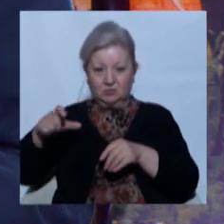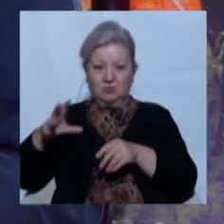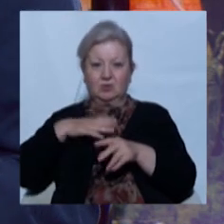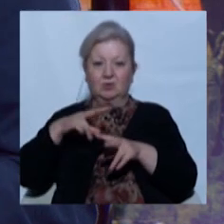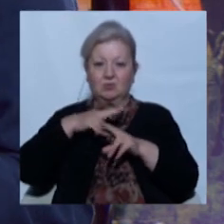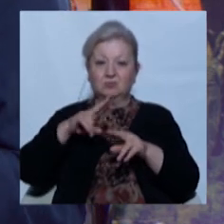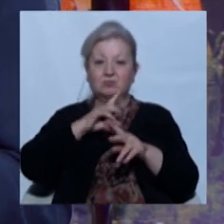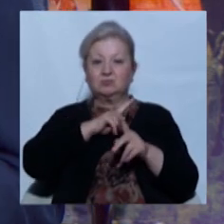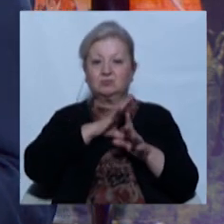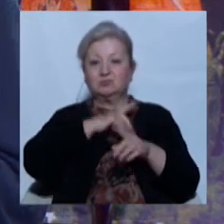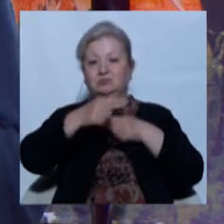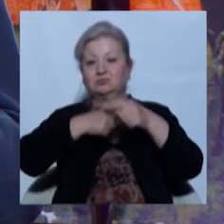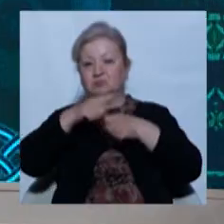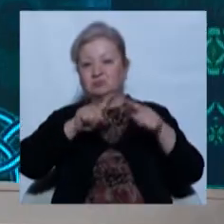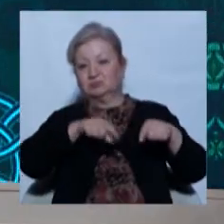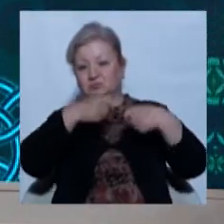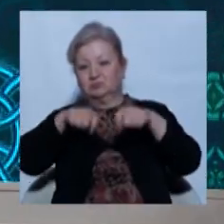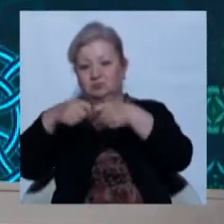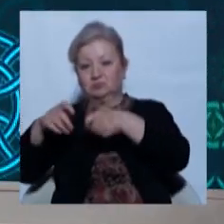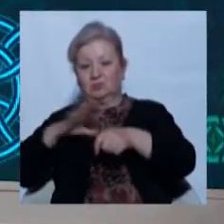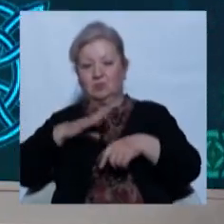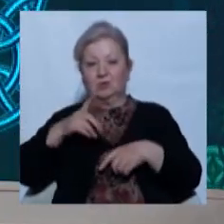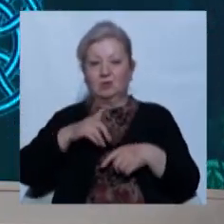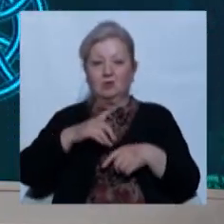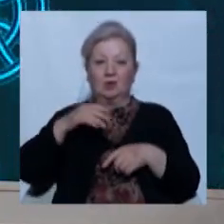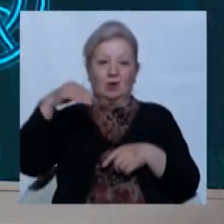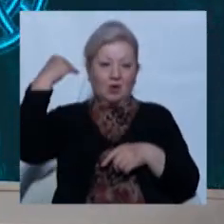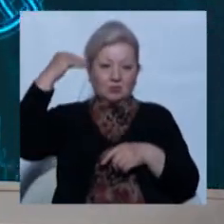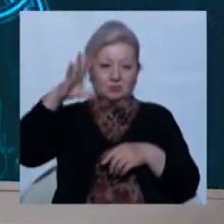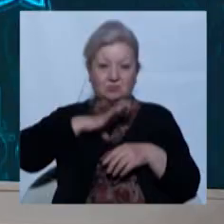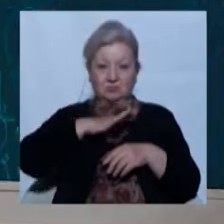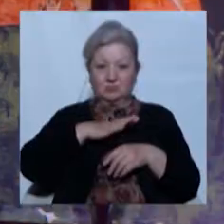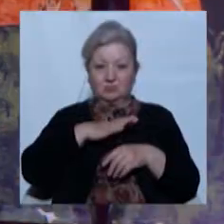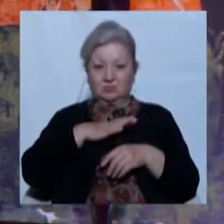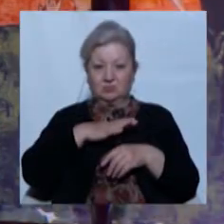ჩვენ გადმოცემებითაც ვიცით, რომ ხშირ შემთხვევაში აჭარლები მიჰყავდათ და